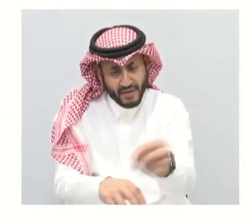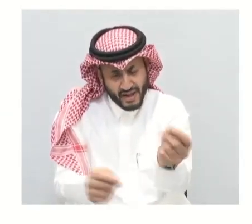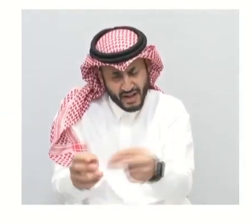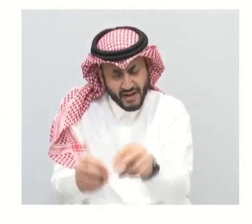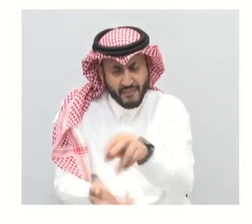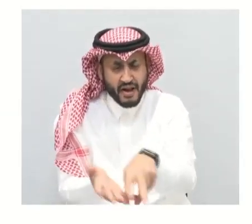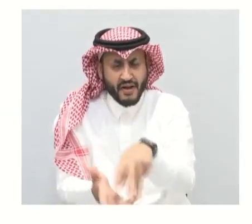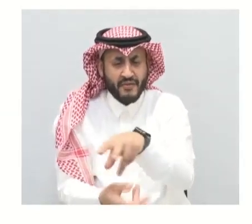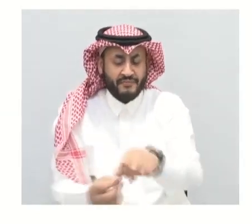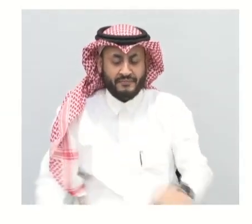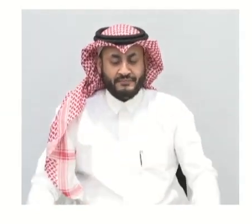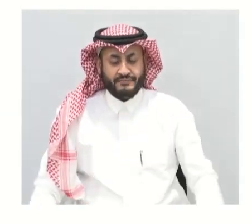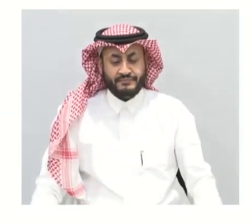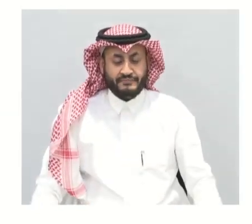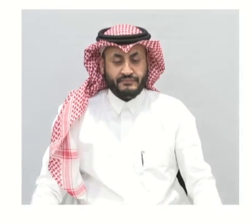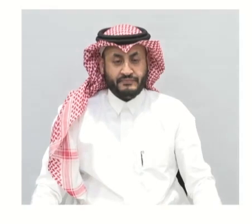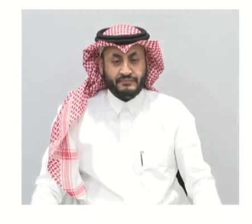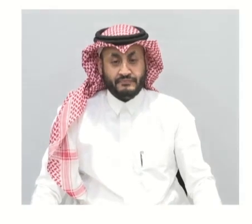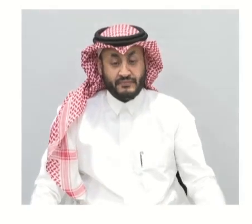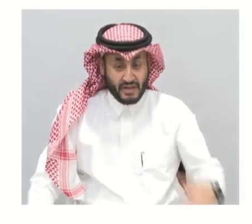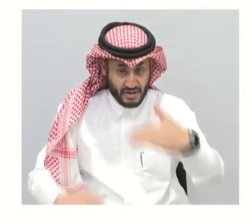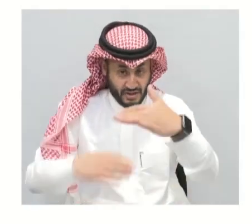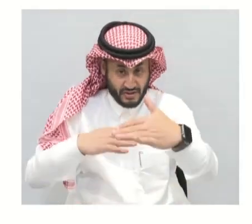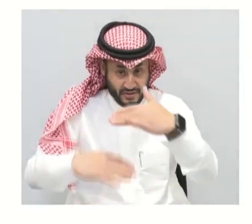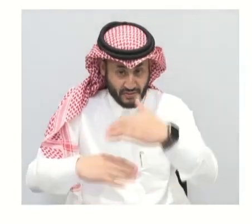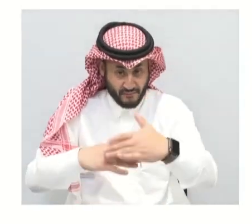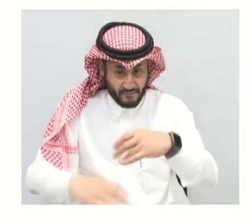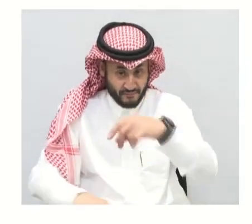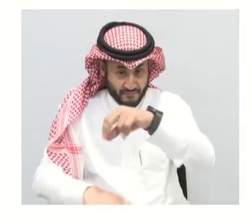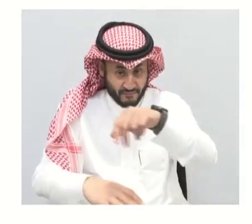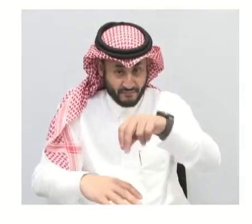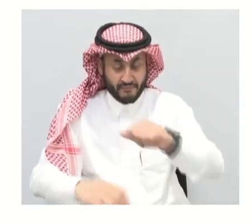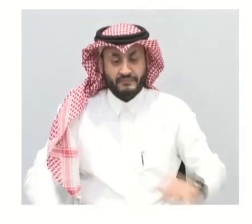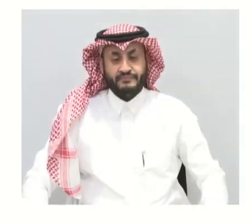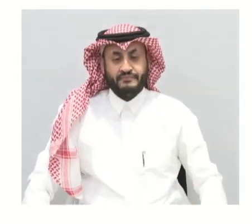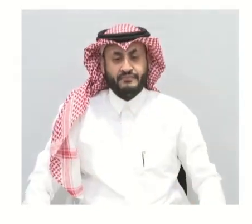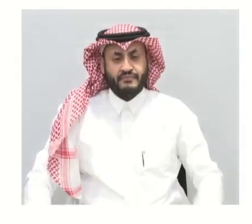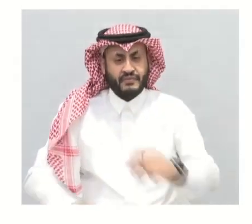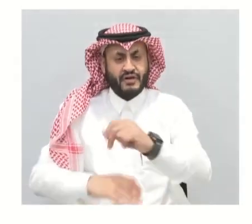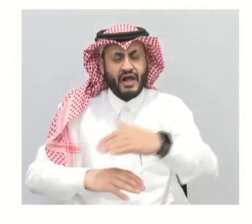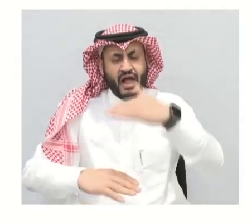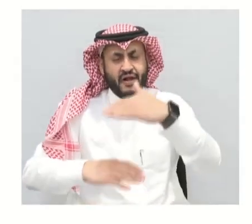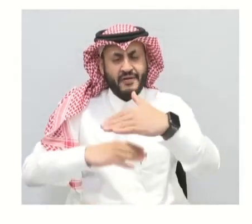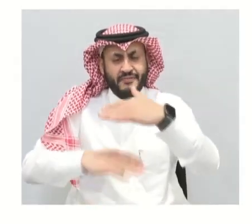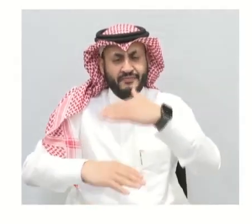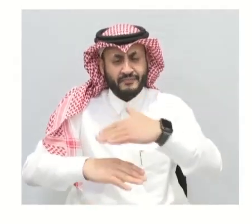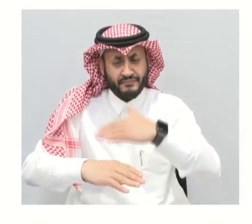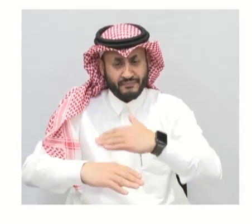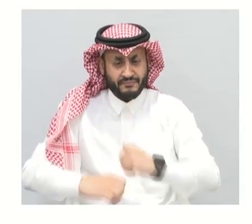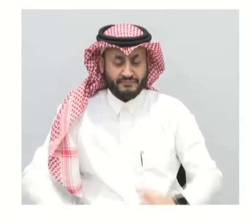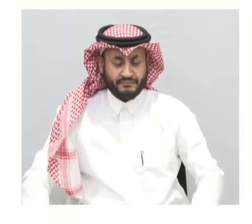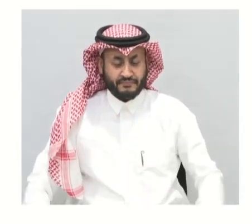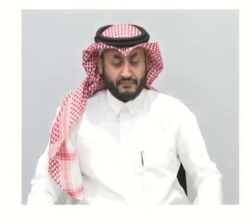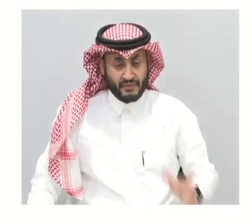الميته تعرفنا على نطاقات التربه وذكرنا ان نطاقات التربه هي طبقات التربه